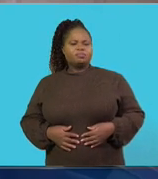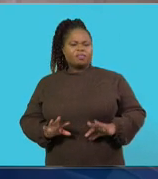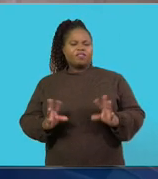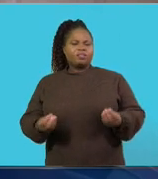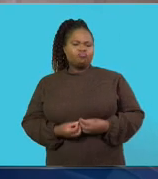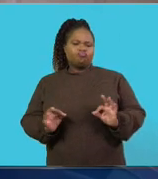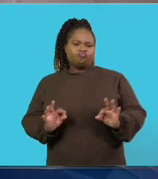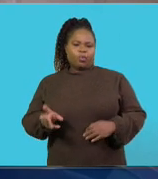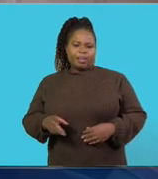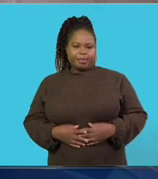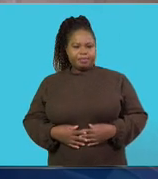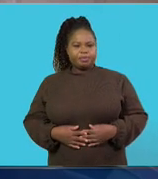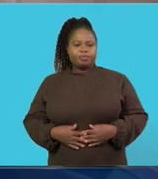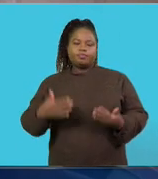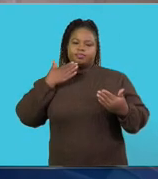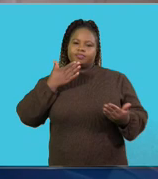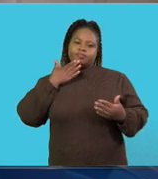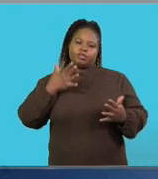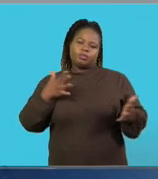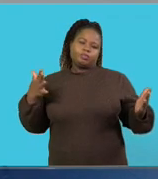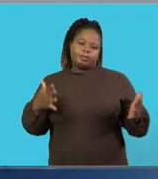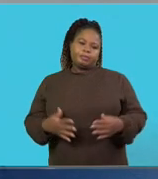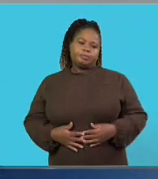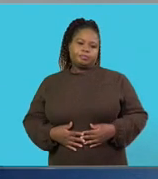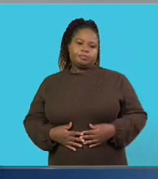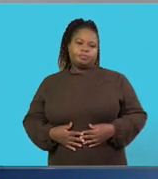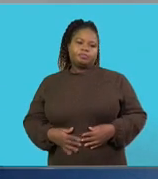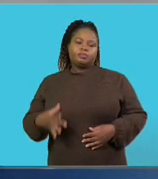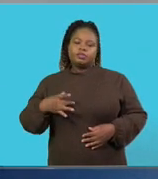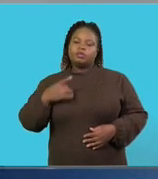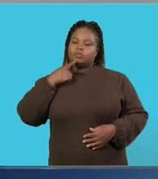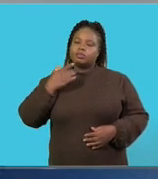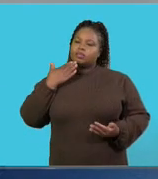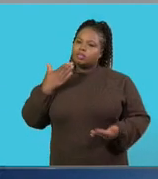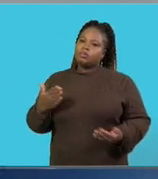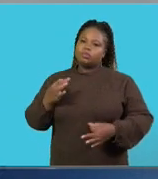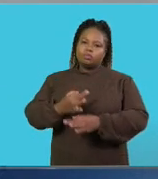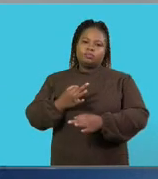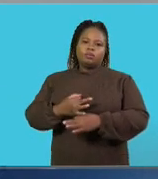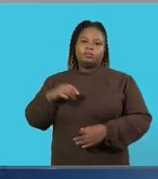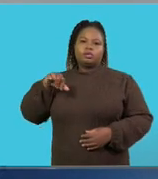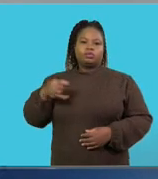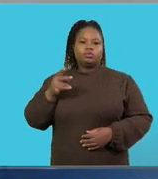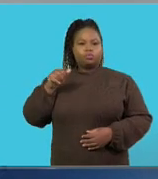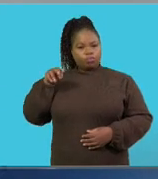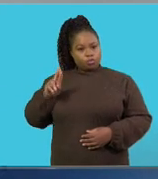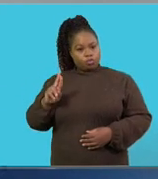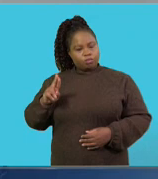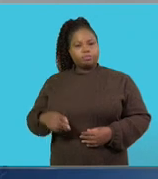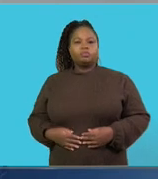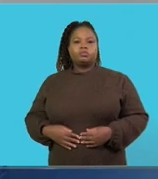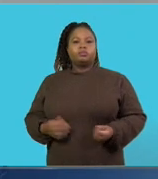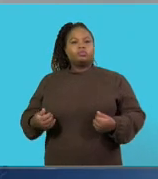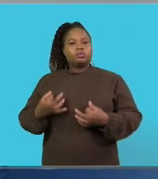Ntho ngwe le ngwe tlo ba right. So re leboga gagolo gagolo gagolo. Nthando kombonga ba bojoko ekukhululeni